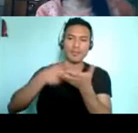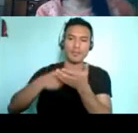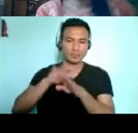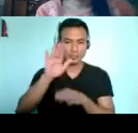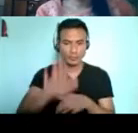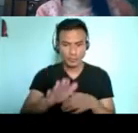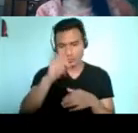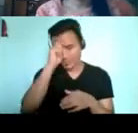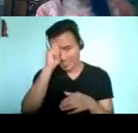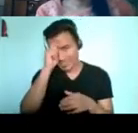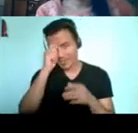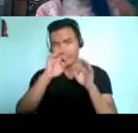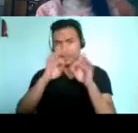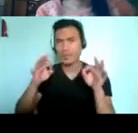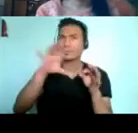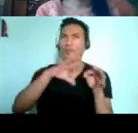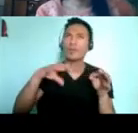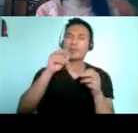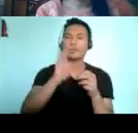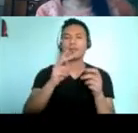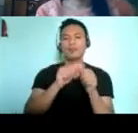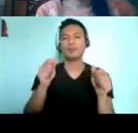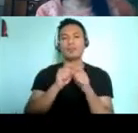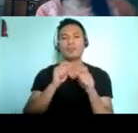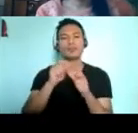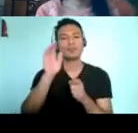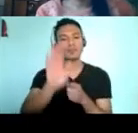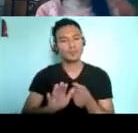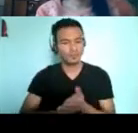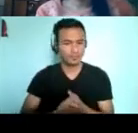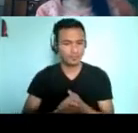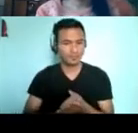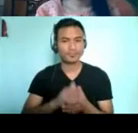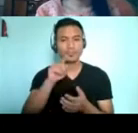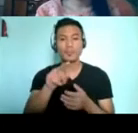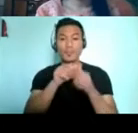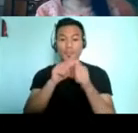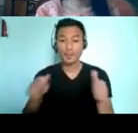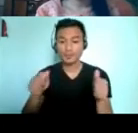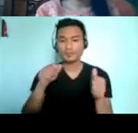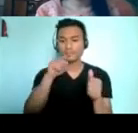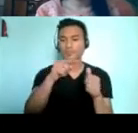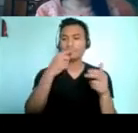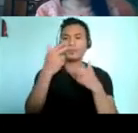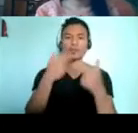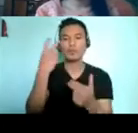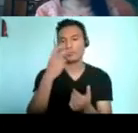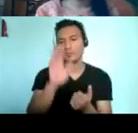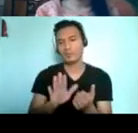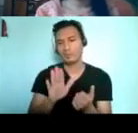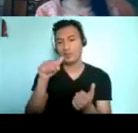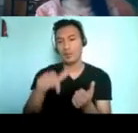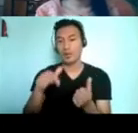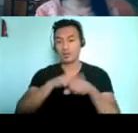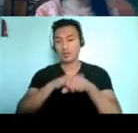मूल्य छ, मान्यता छ, सबै त्यसरी नै बनेर आइरहेको अवस्था छ है। त्यसअनुसार उसले चलाउन खोज्छ। अब